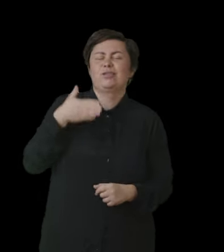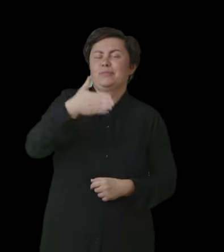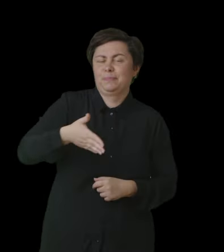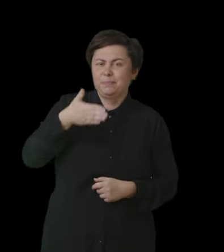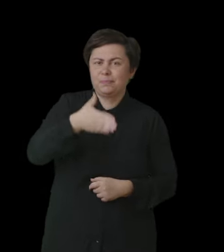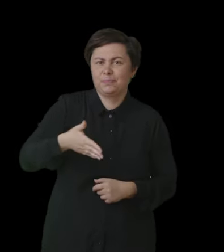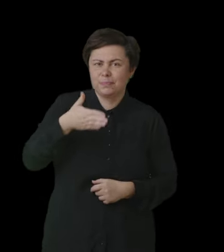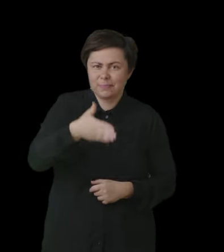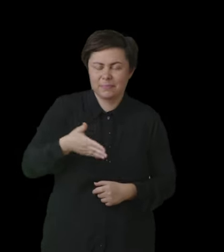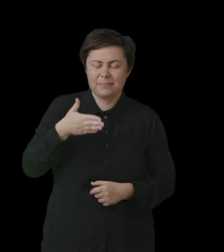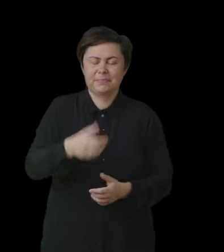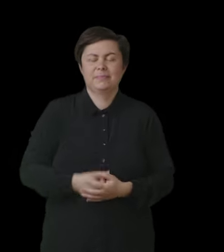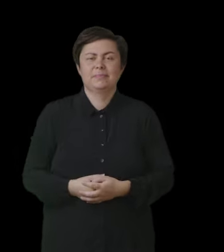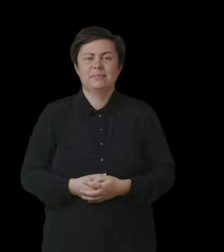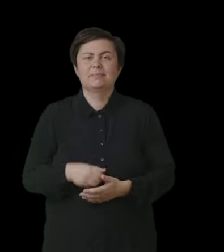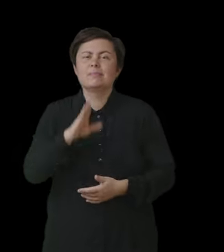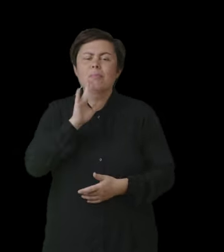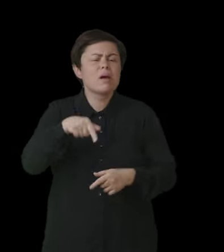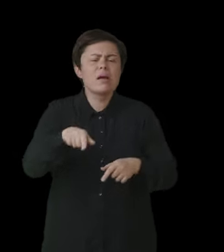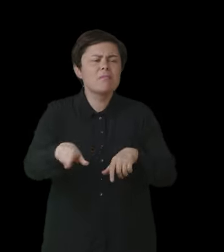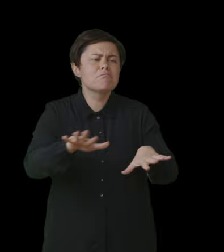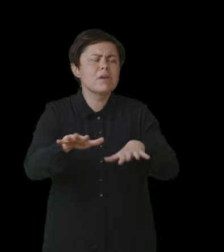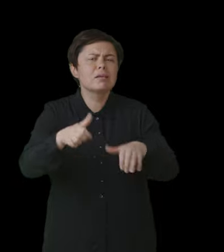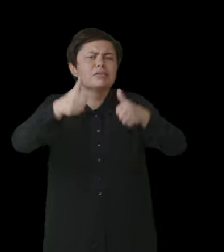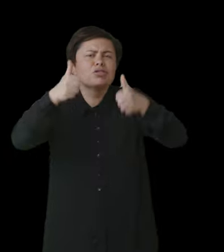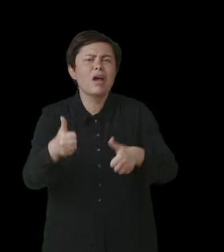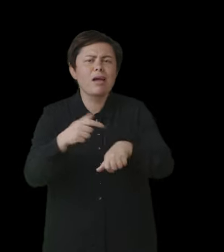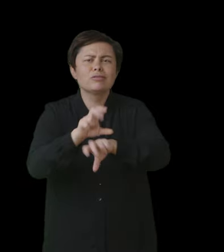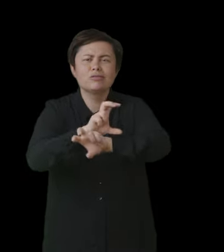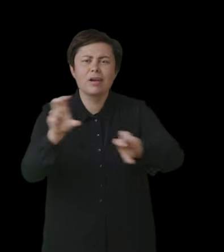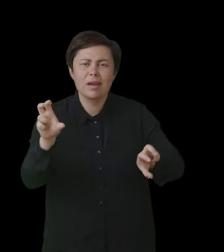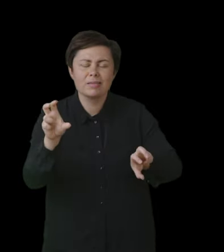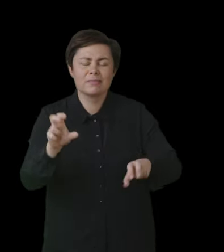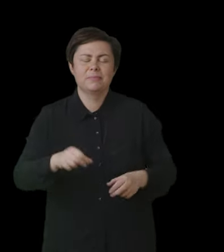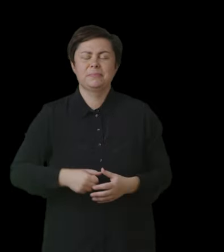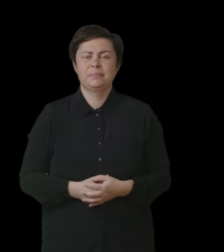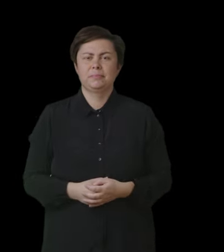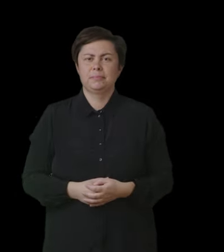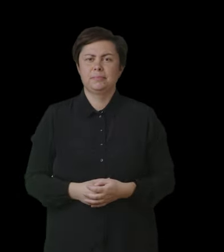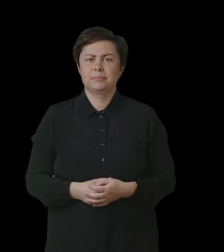Zatrzymał się czas.